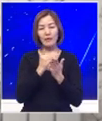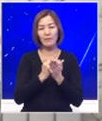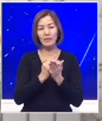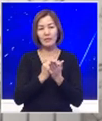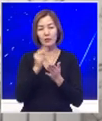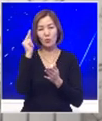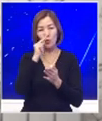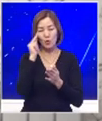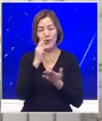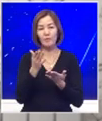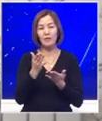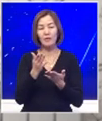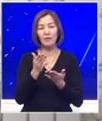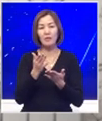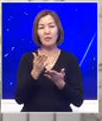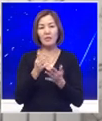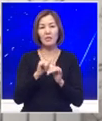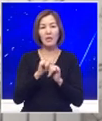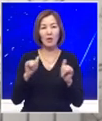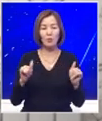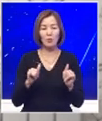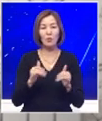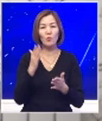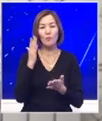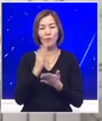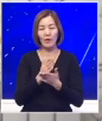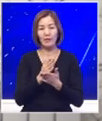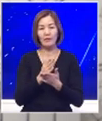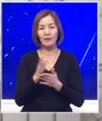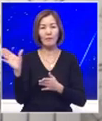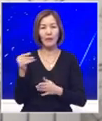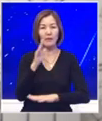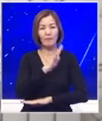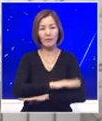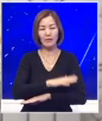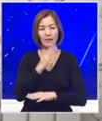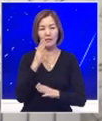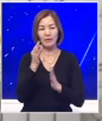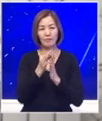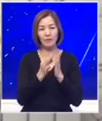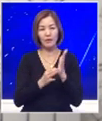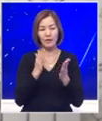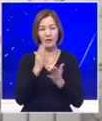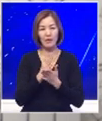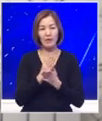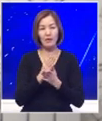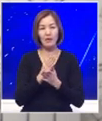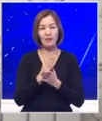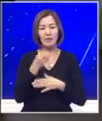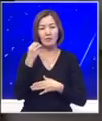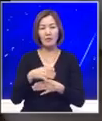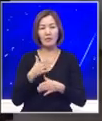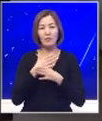бағдарламасымен оқып, кәдімгідей барлық пәндерден құртылады. Оның бәрі осы центрға келген бір шетінен